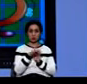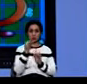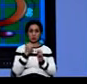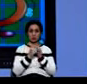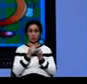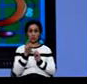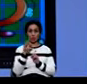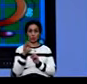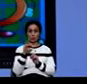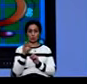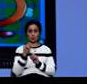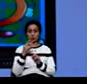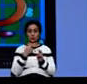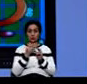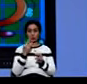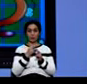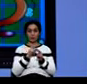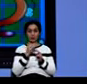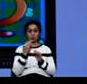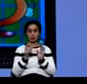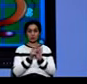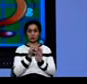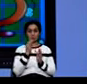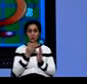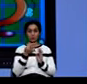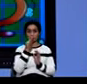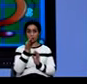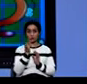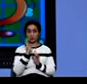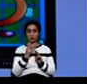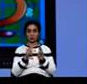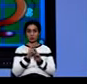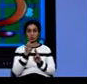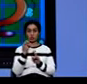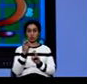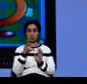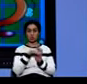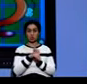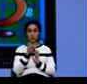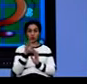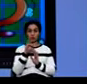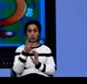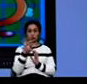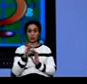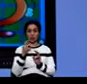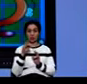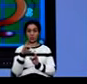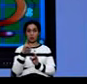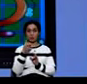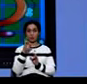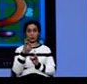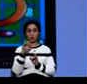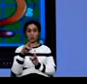к среднему роду, поэтому с ним мы употребим числительное «одно».